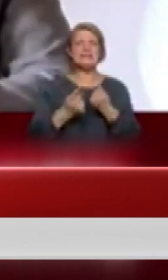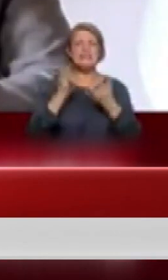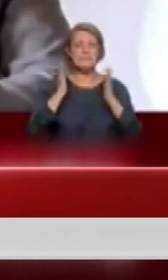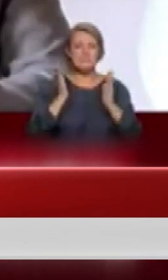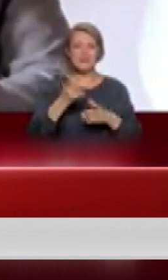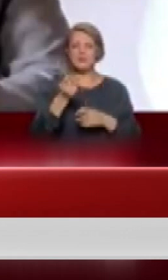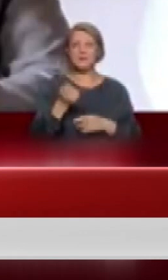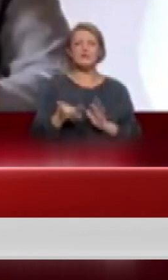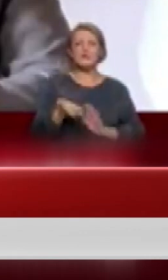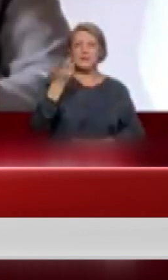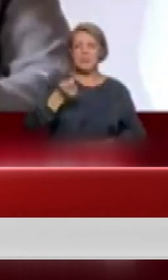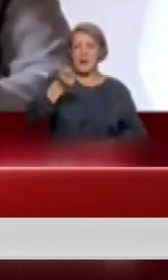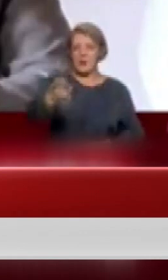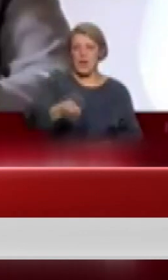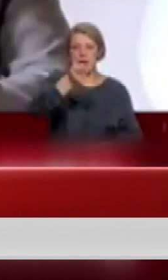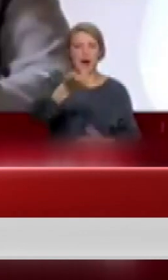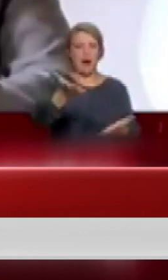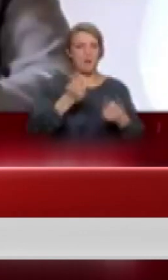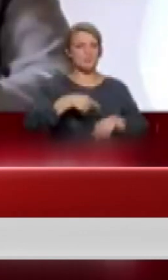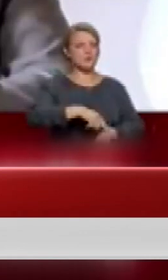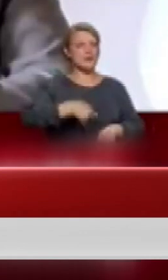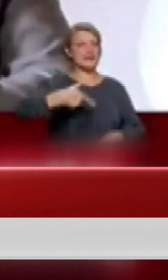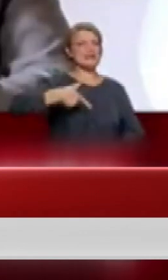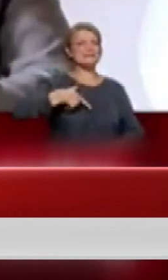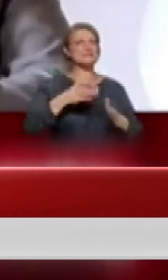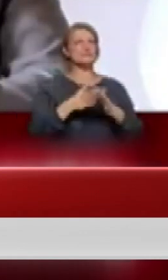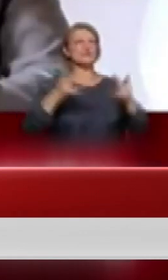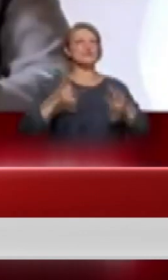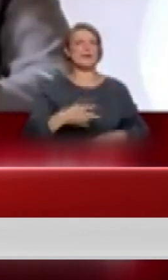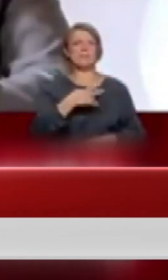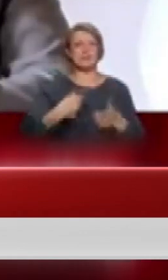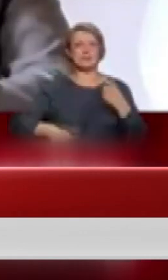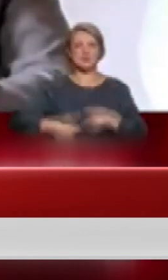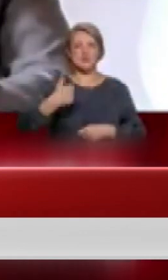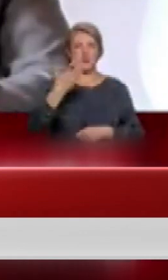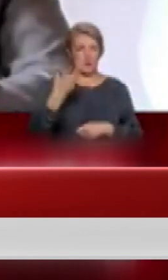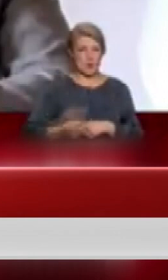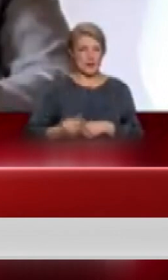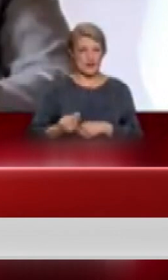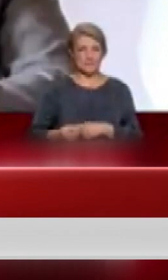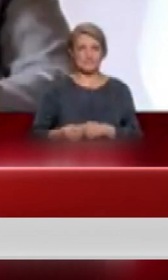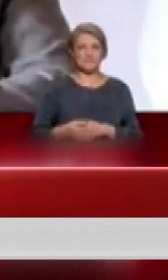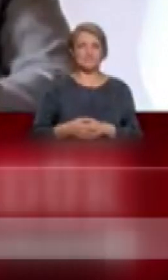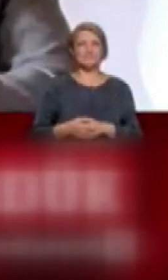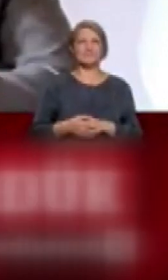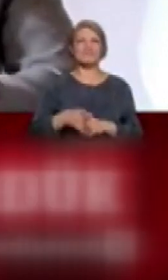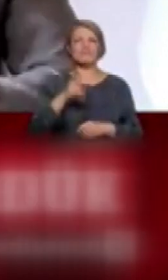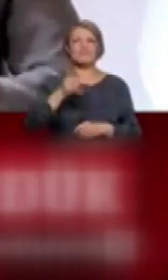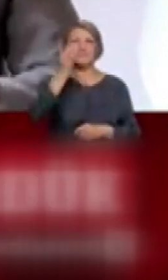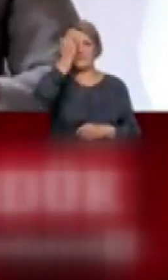ekonomik sorunları da anlattı doyer 92 kez kapılarını açmaya hazırlanan Enternasyonel Fuarı hakkında da bilgi